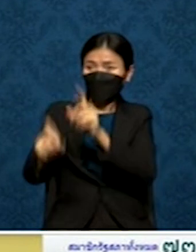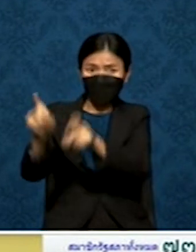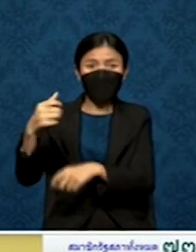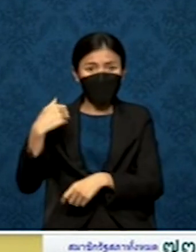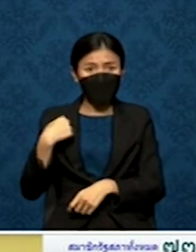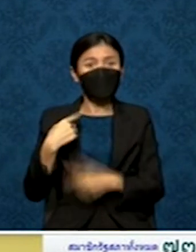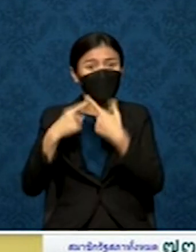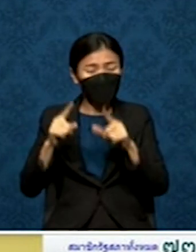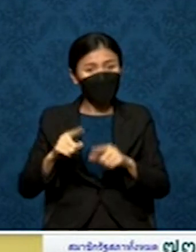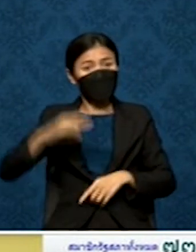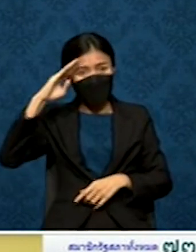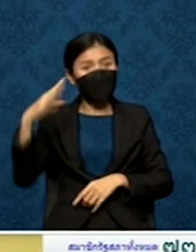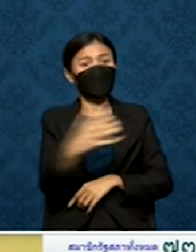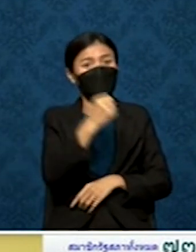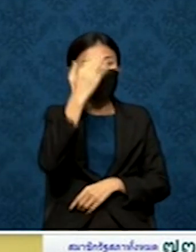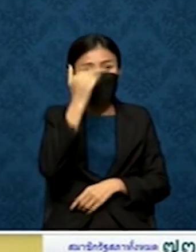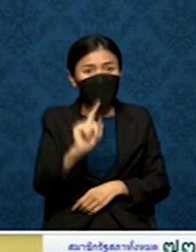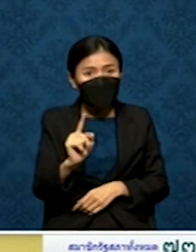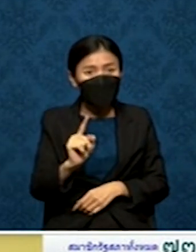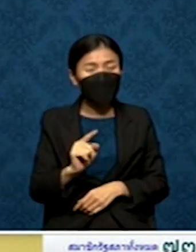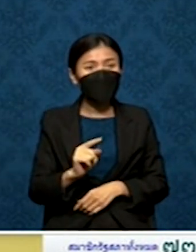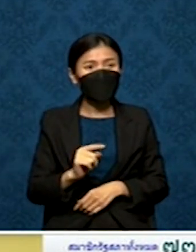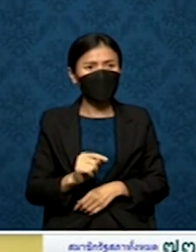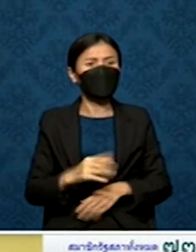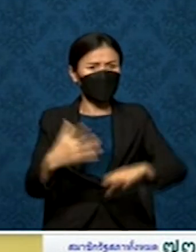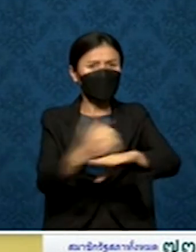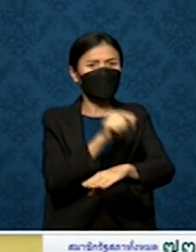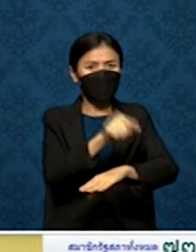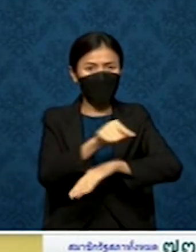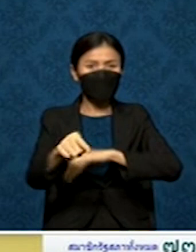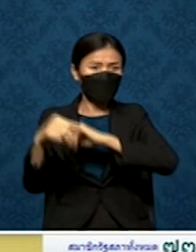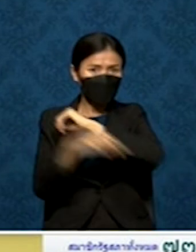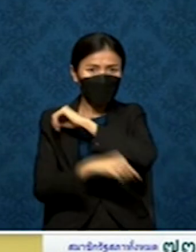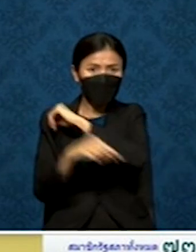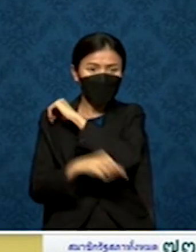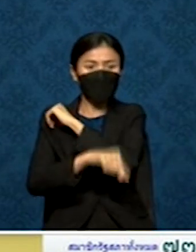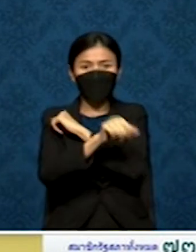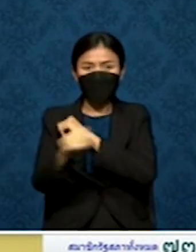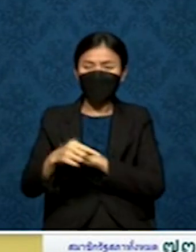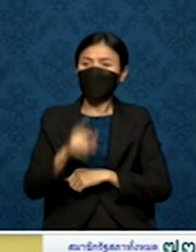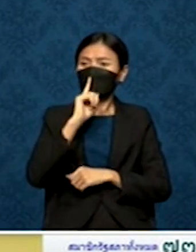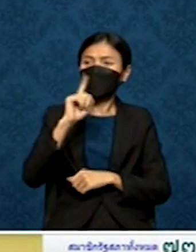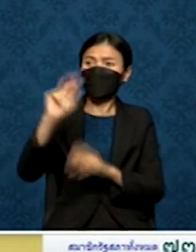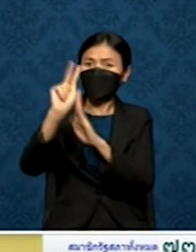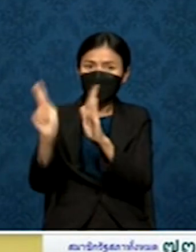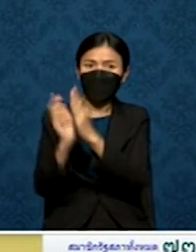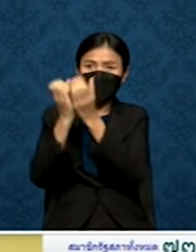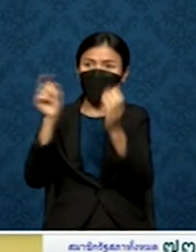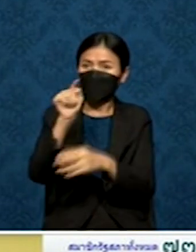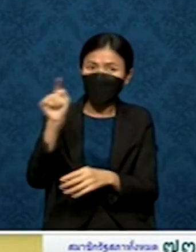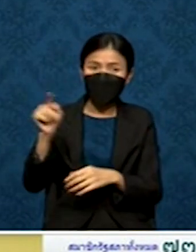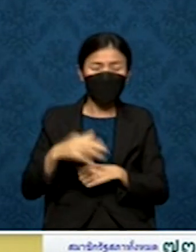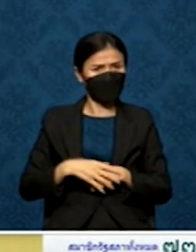ทำฮะเพราะการเมืองบ้านเรามันเป็นยังไงอ่ะนะฮะจะมาอ้างแต่รัฐธรรมนูญรัฐธรรมนูญผมไม่แล้วว่ามันดูเล